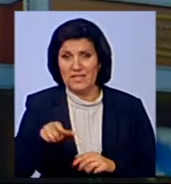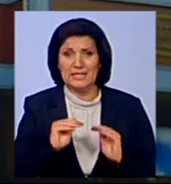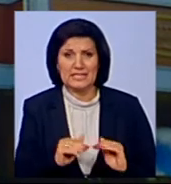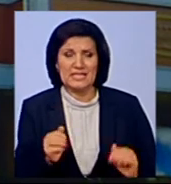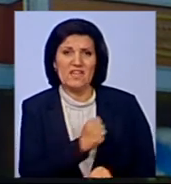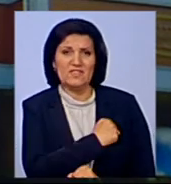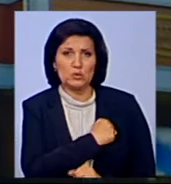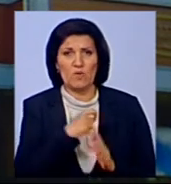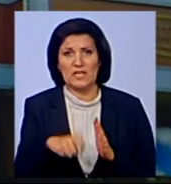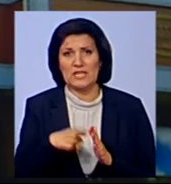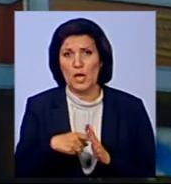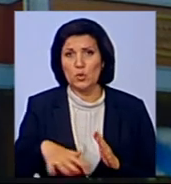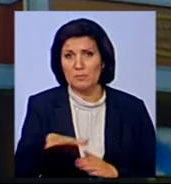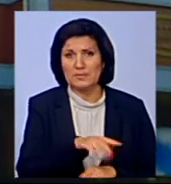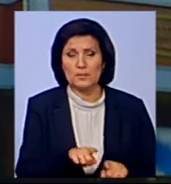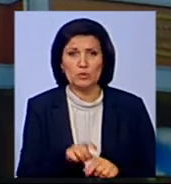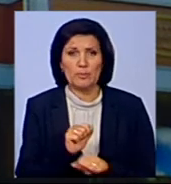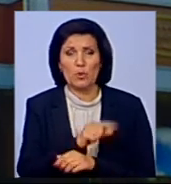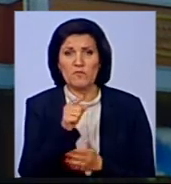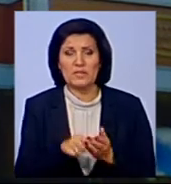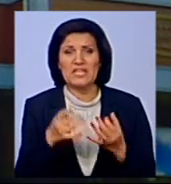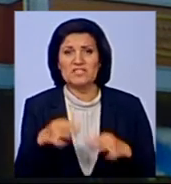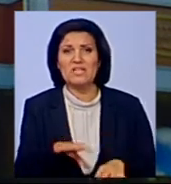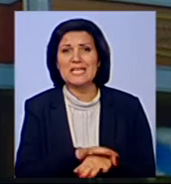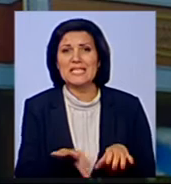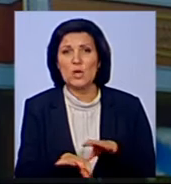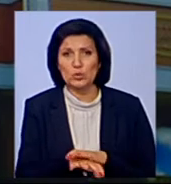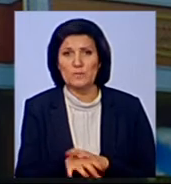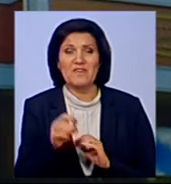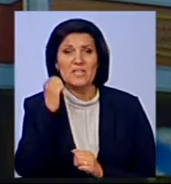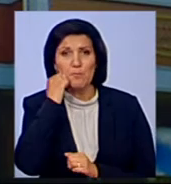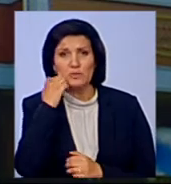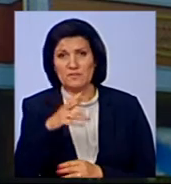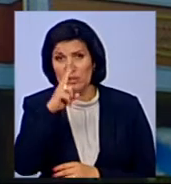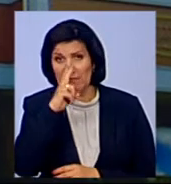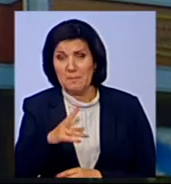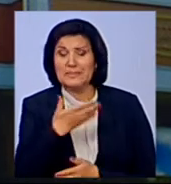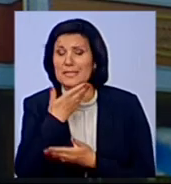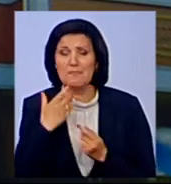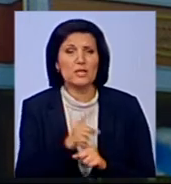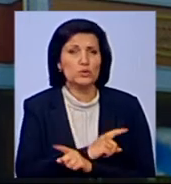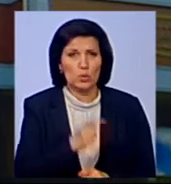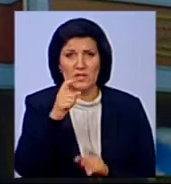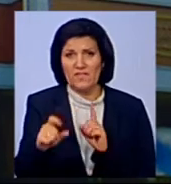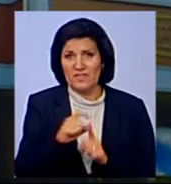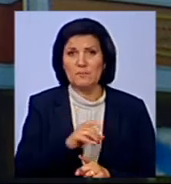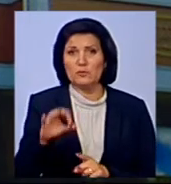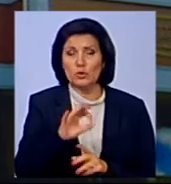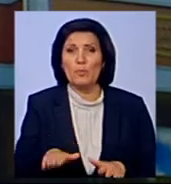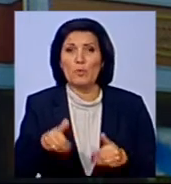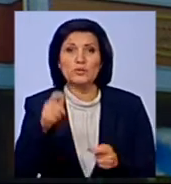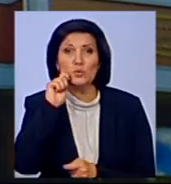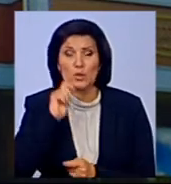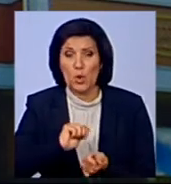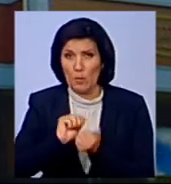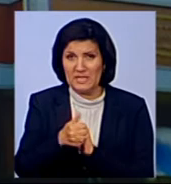і військових на Донбасі, а також заблоковане питання звільнення заручників. Від Москви вже 2 місяці немає жодної відповіді щодо пропозиції